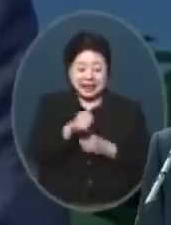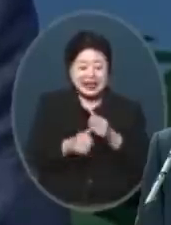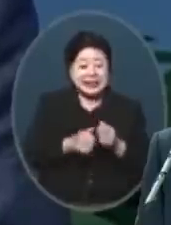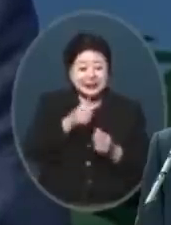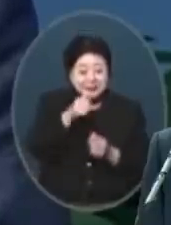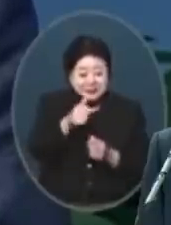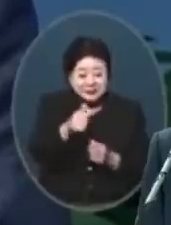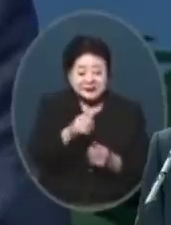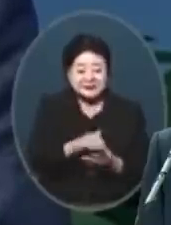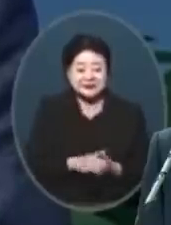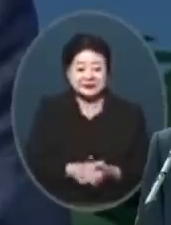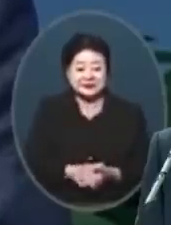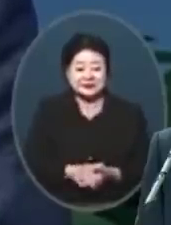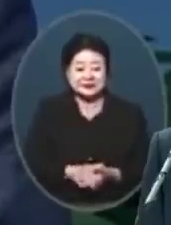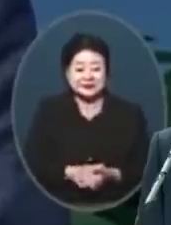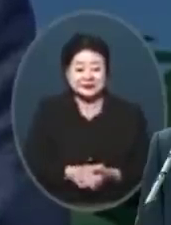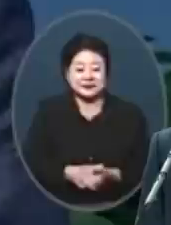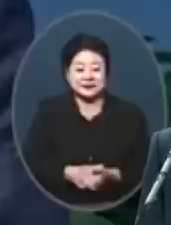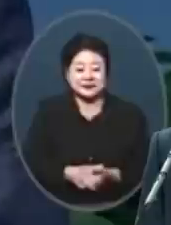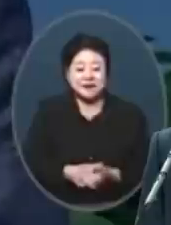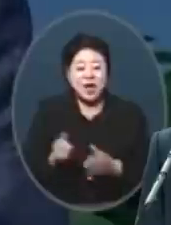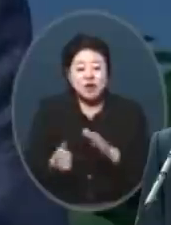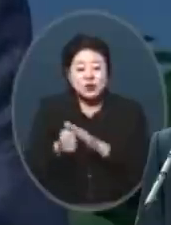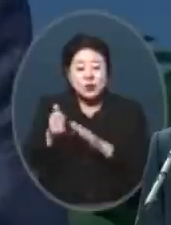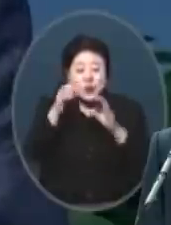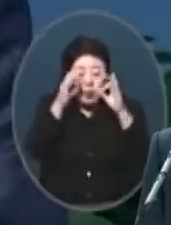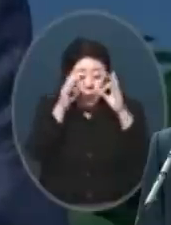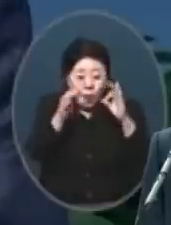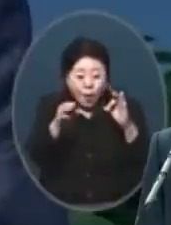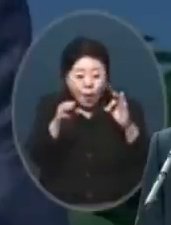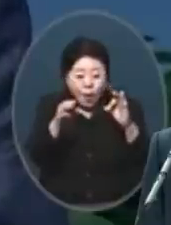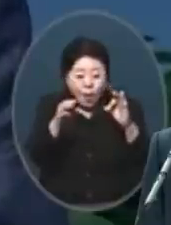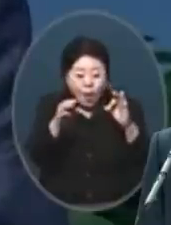하나님이 우리 소원을 보고